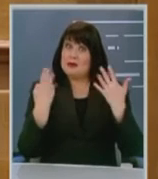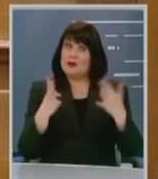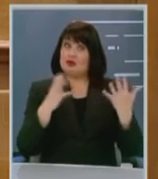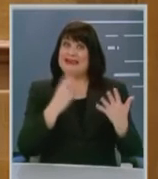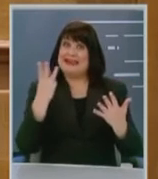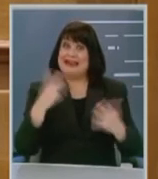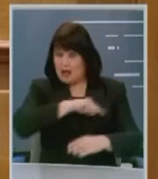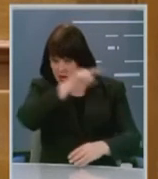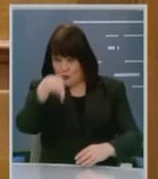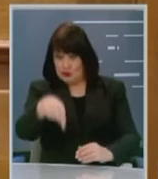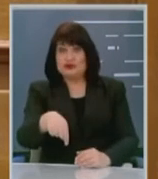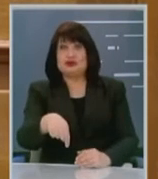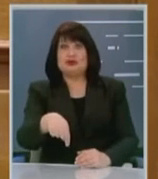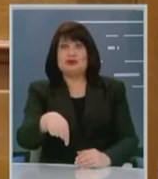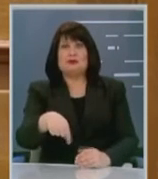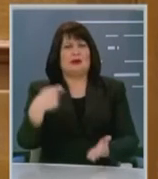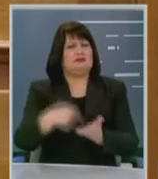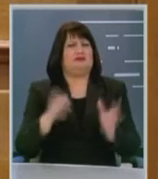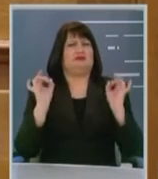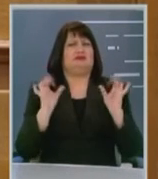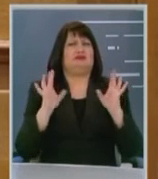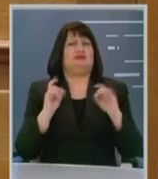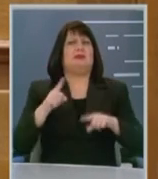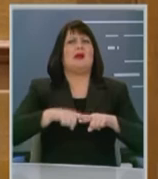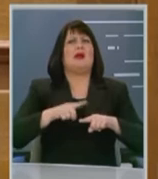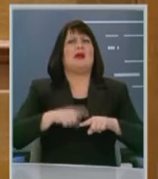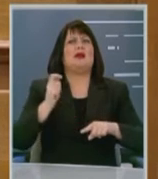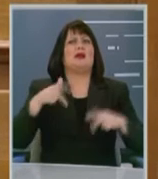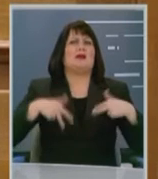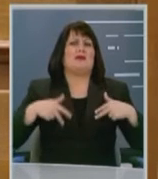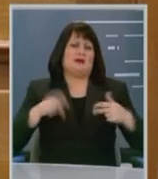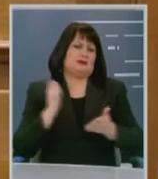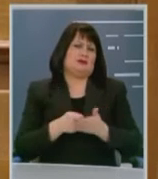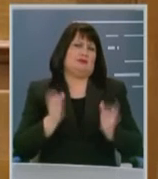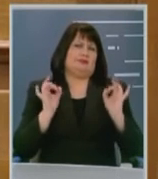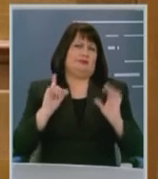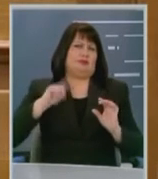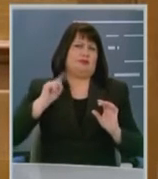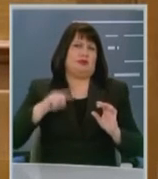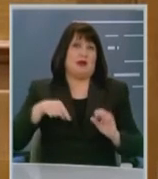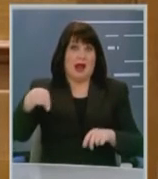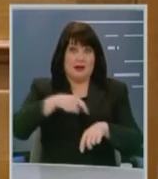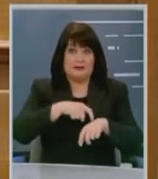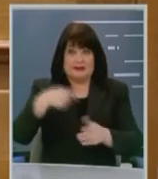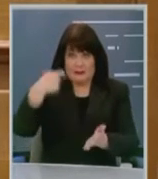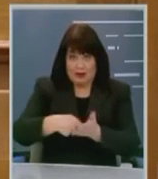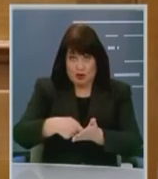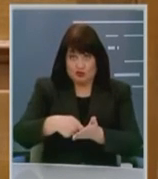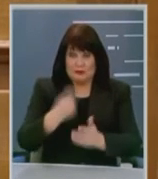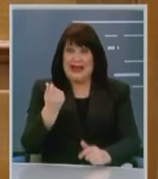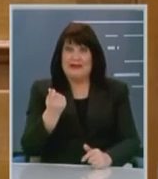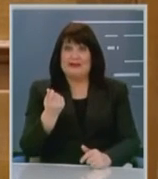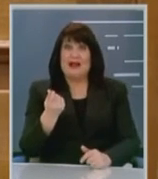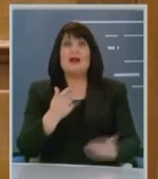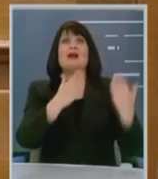1993 μέχρι σήμερα δεν πλήρωσε αυτές τις ανακτήσεις η ελληνική πολιτεία. Αν τις πληρώσουμε τώρα, η ευθύνη